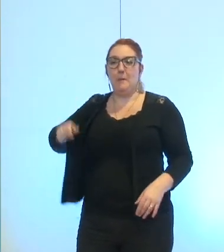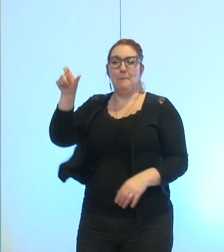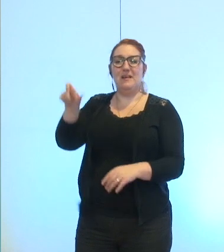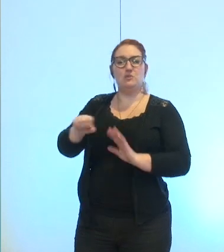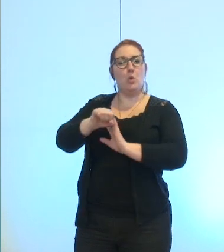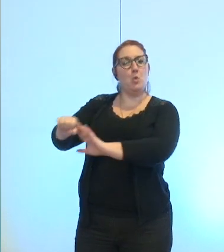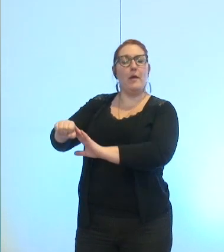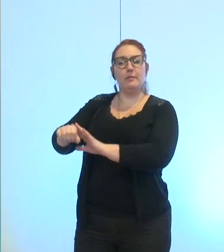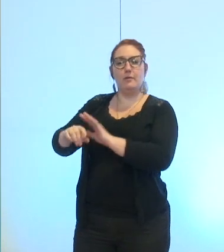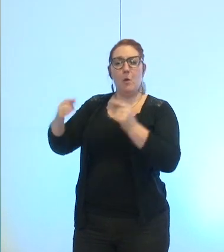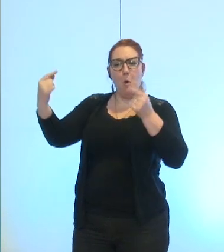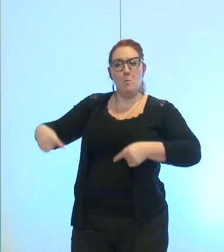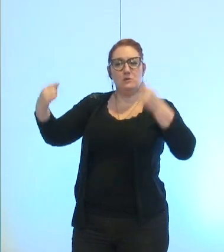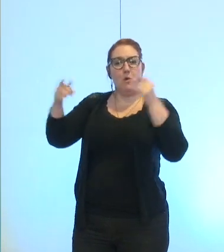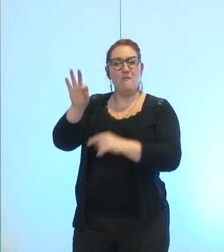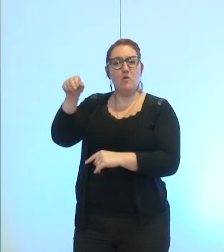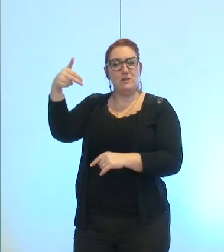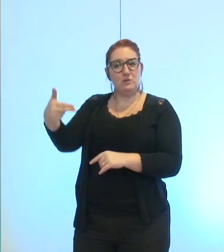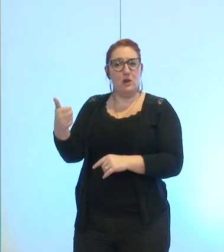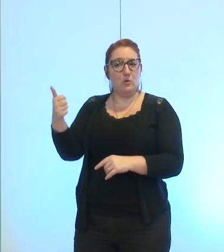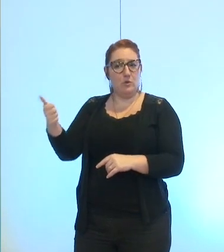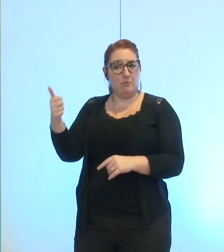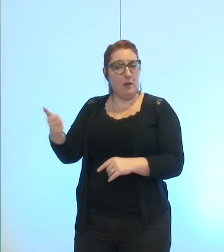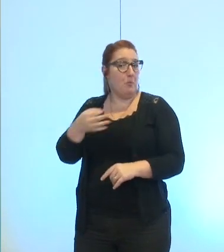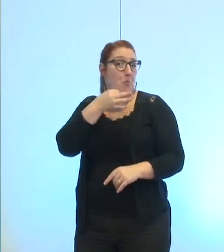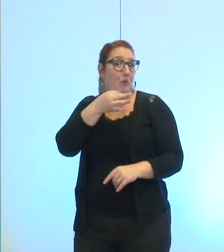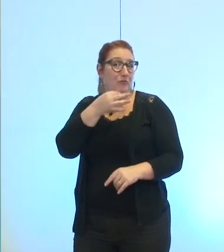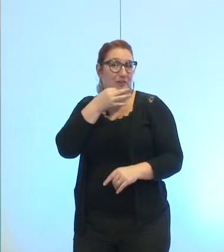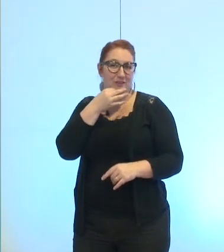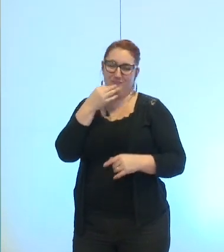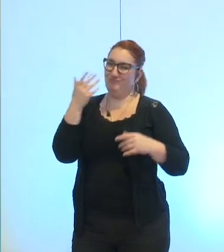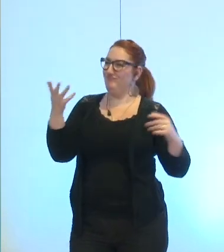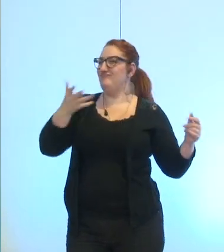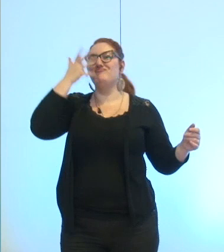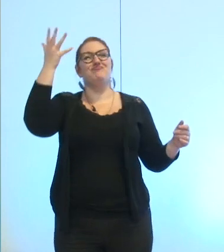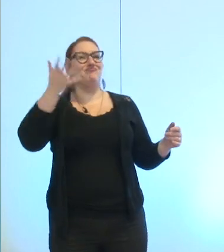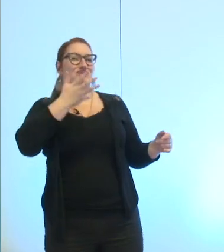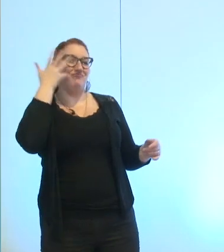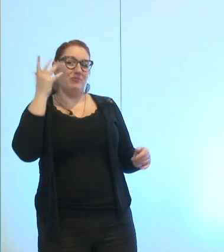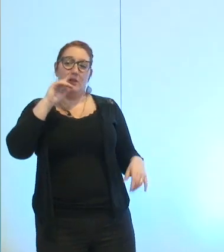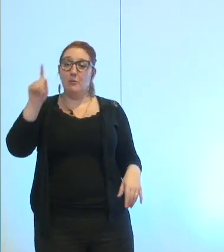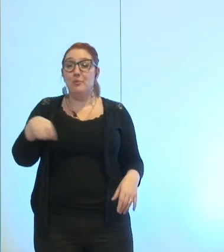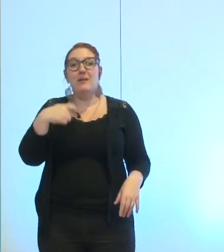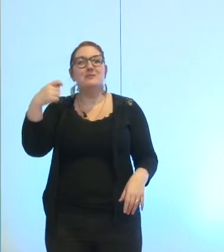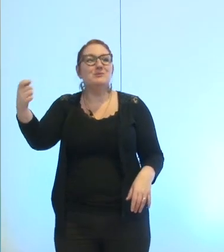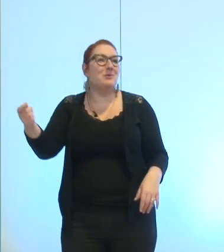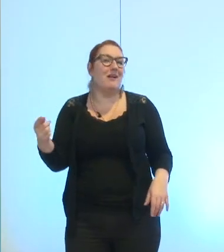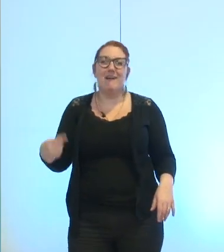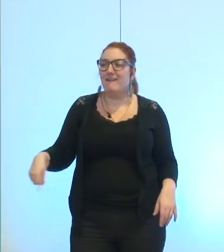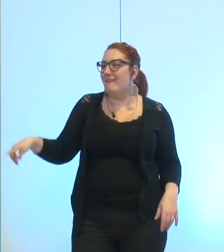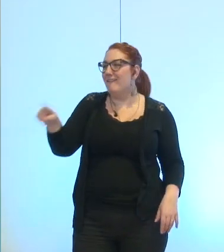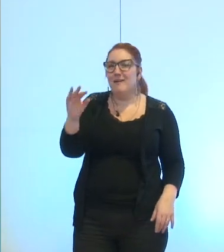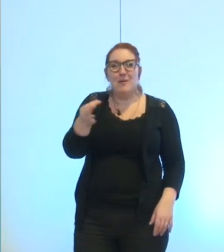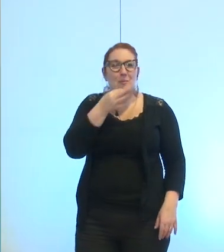droite Front national pour ne pas le nommer c'est saisi de cette question évidemment c'est une autoroute c'est du pain béni